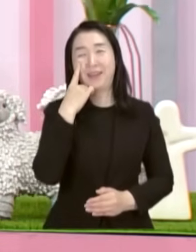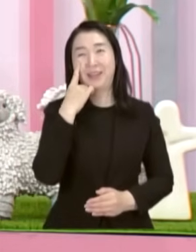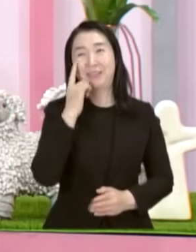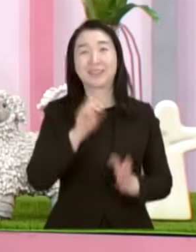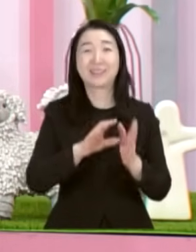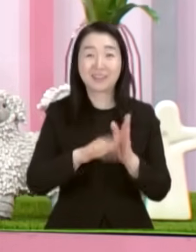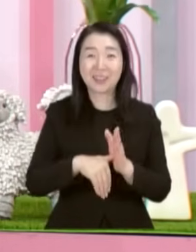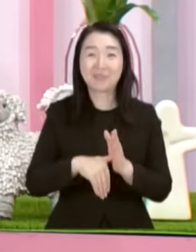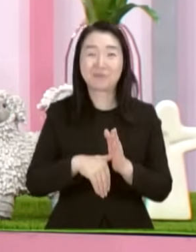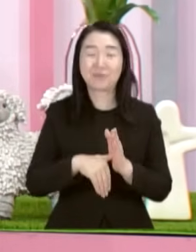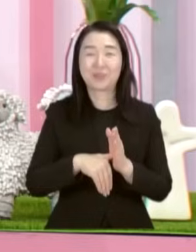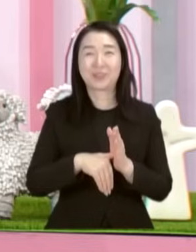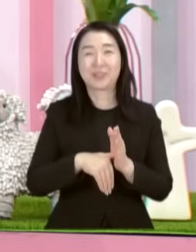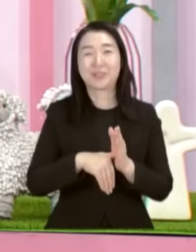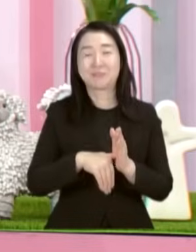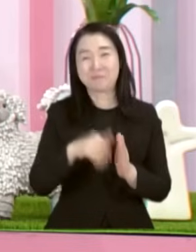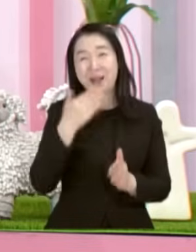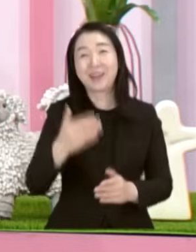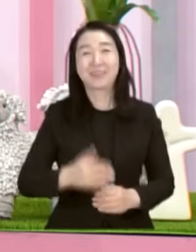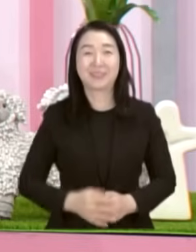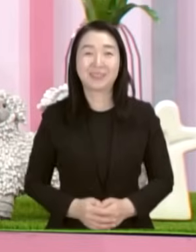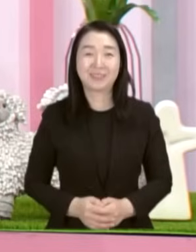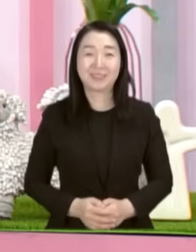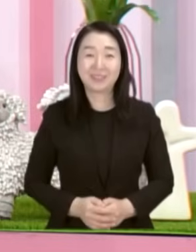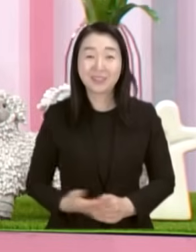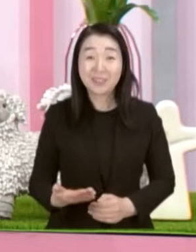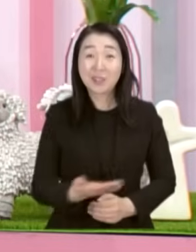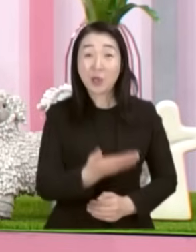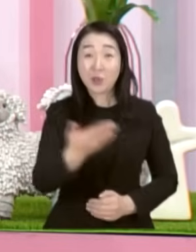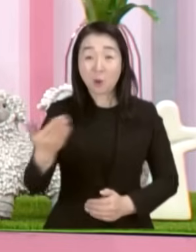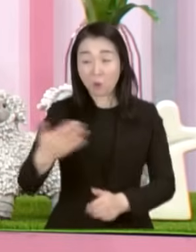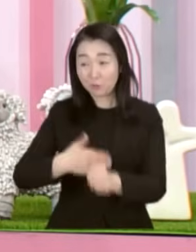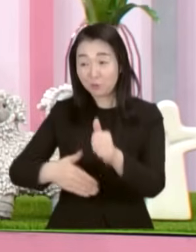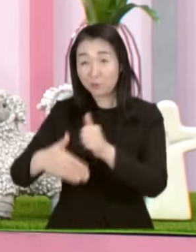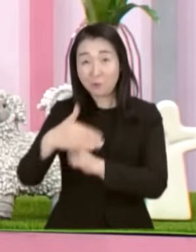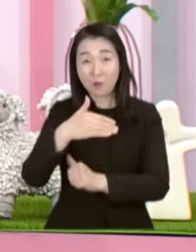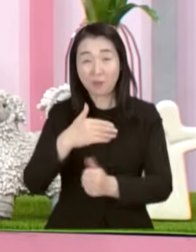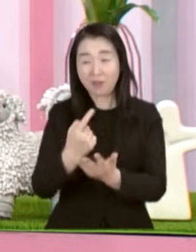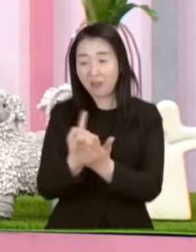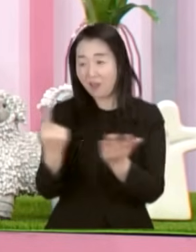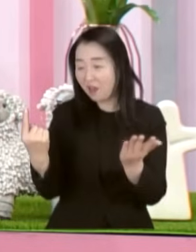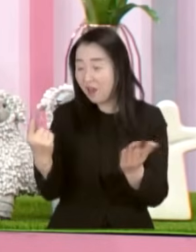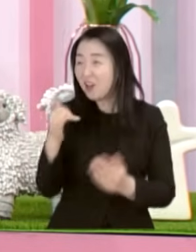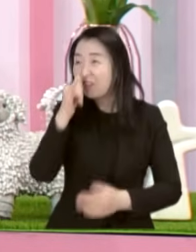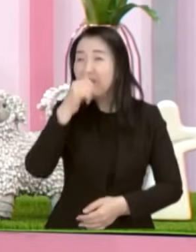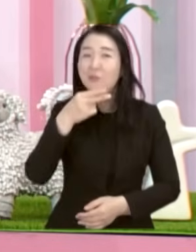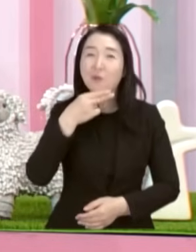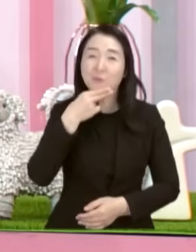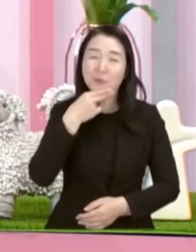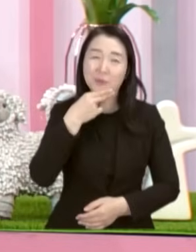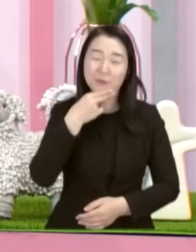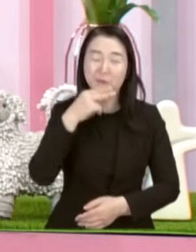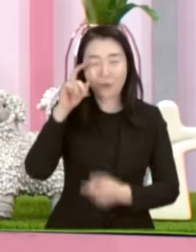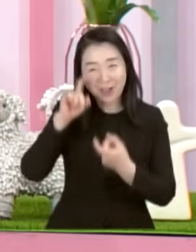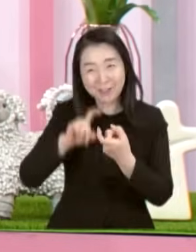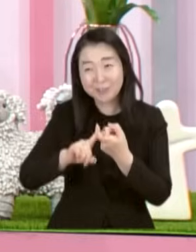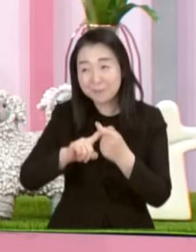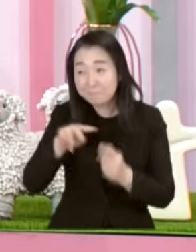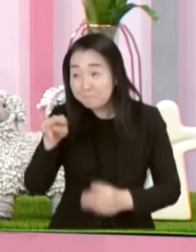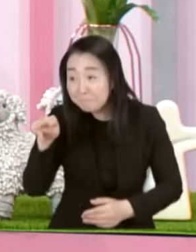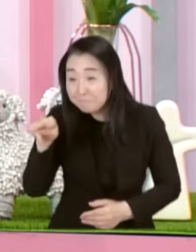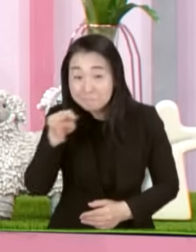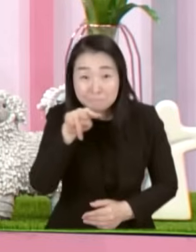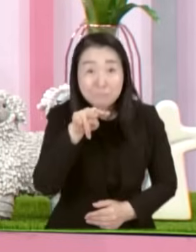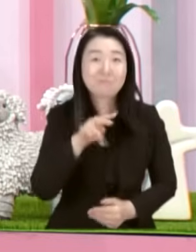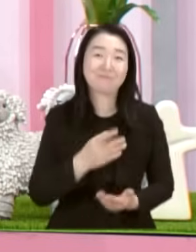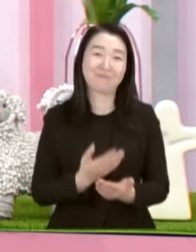낮아지시면 충분히 가능합니다. 네. 혹시 여러분 주변에 소외된 이웃이 있나 없나 조금만